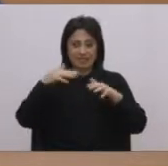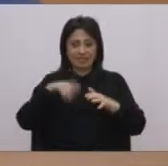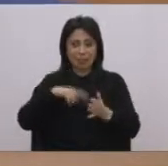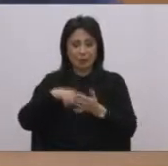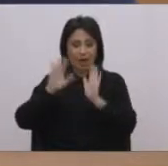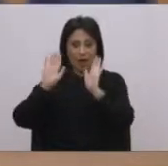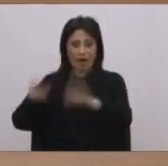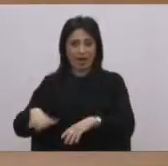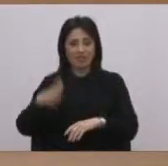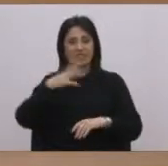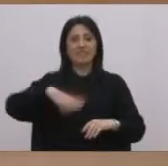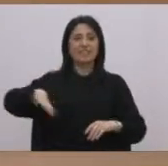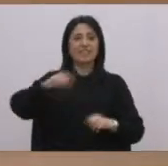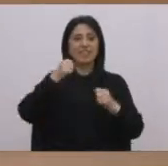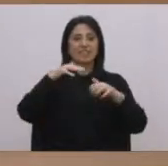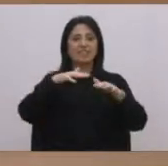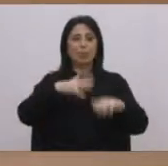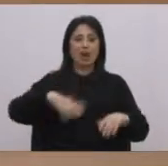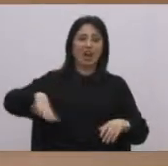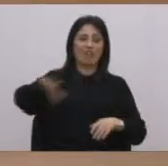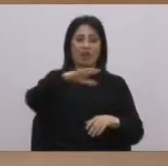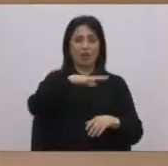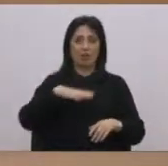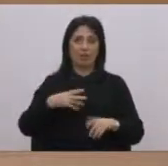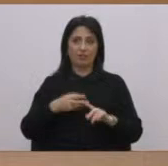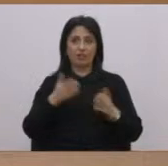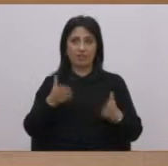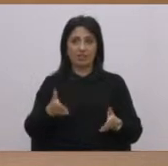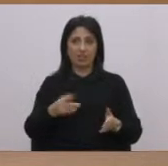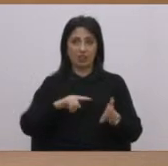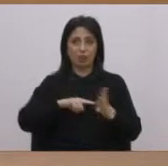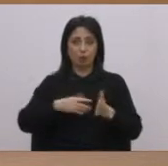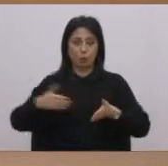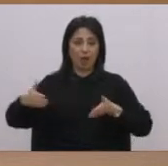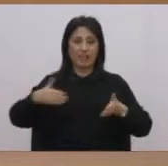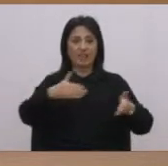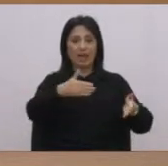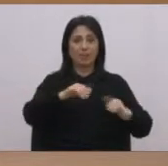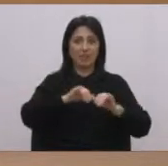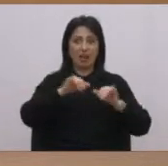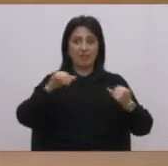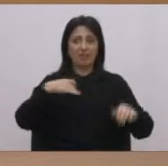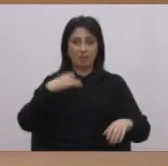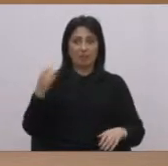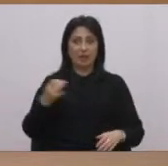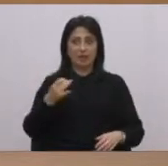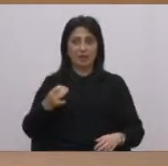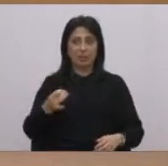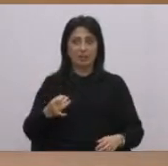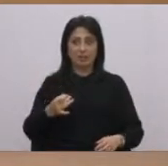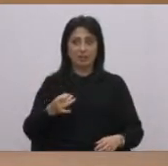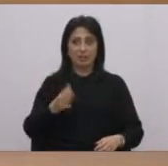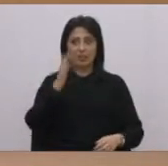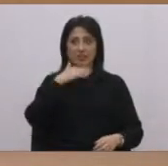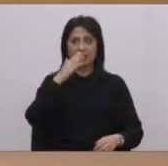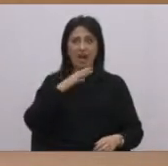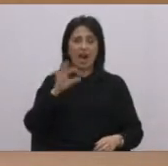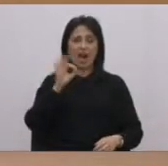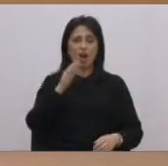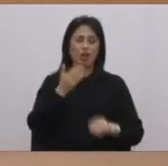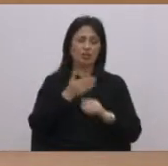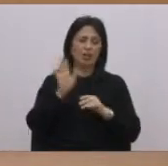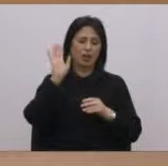ქალაქია, საქართველოს საცობების ქვეყნად აქციეთ. ეს არის შუა დერეფნის განვითარება, მე მაინტერესებს რა. წყალზე და იმაზე ხო